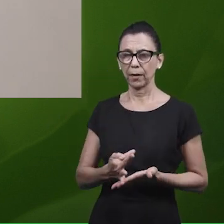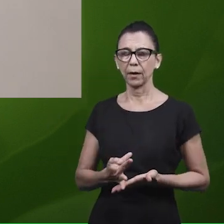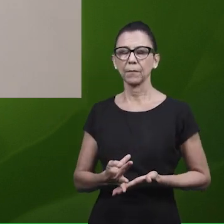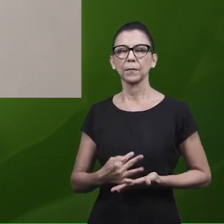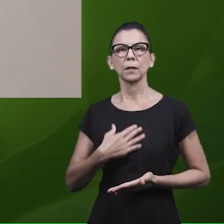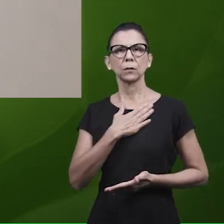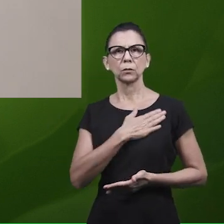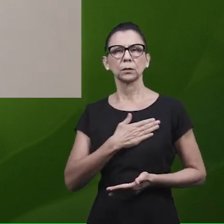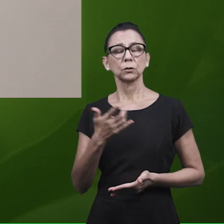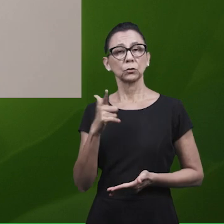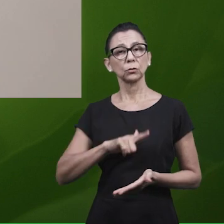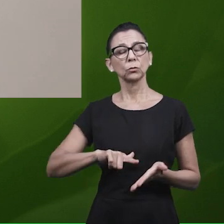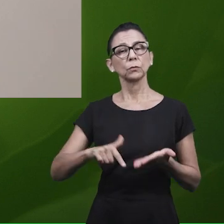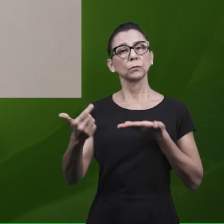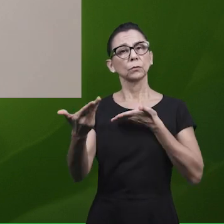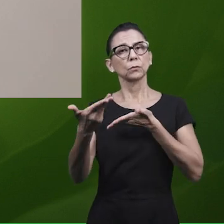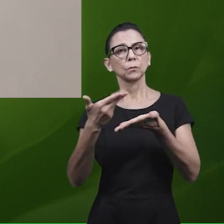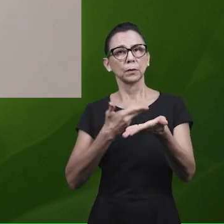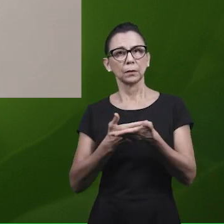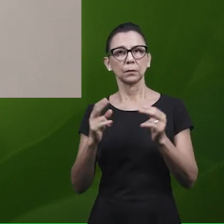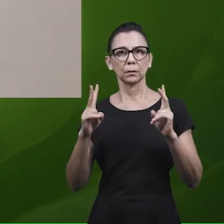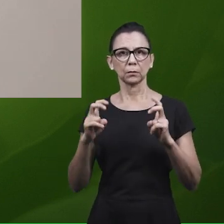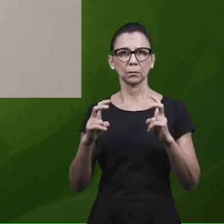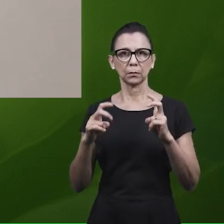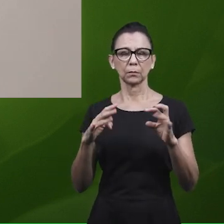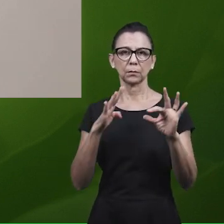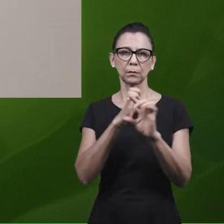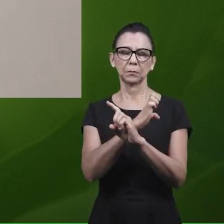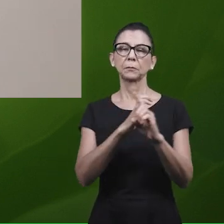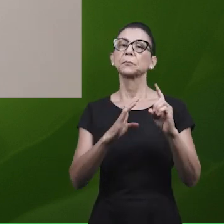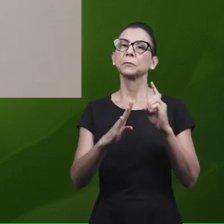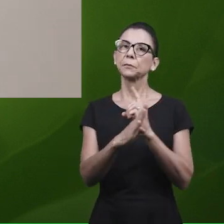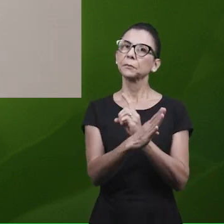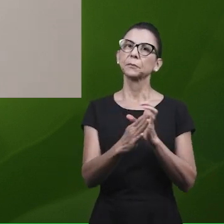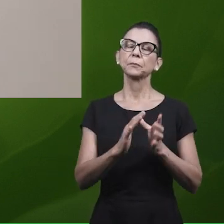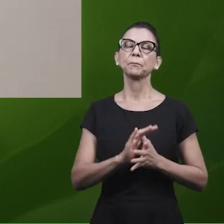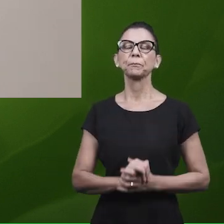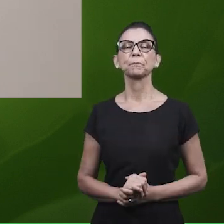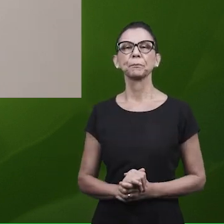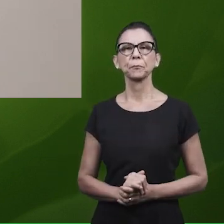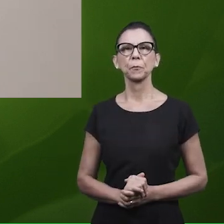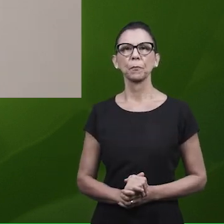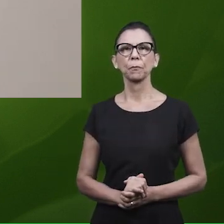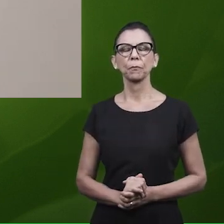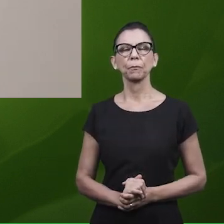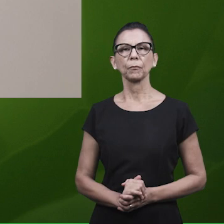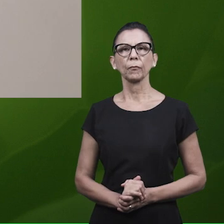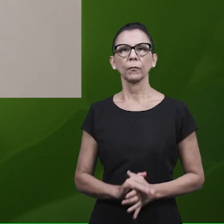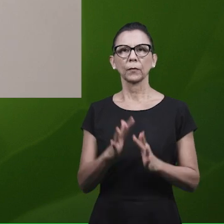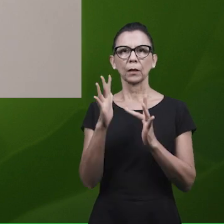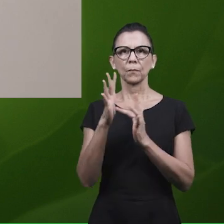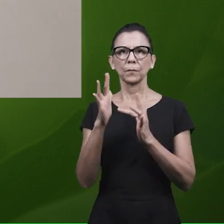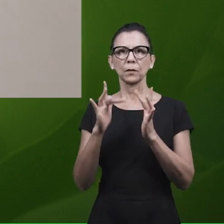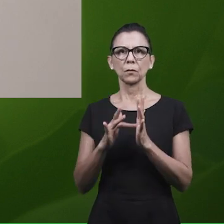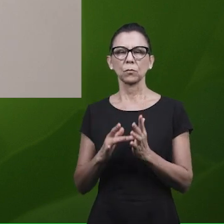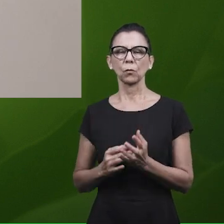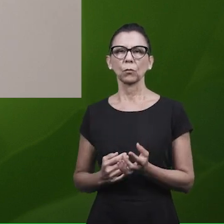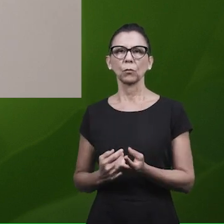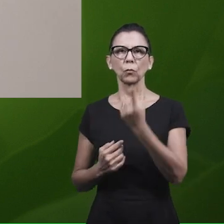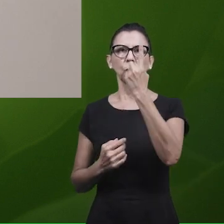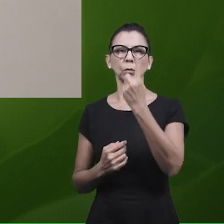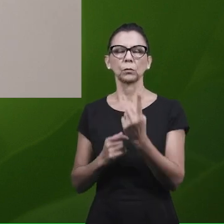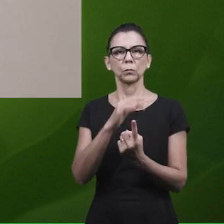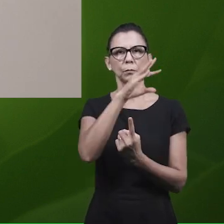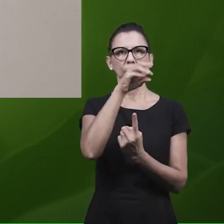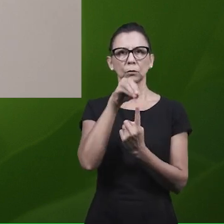aimerions encore une fois contribuer avec la thématique de l'école biblique dominicale sur Jésus, le seul